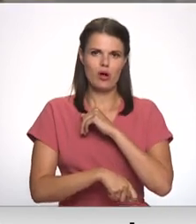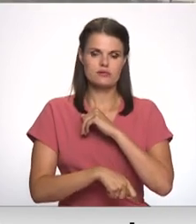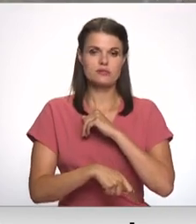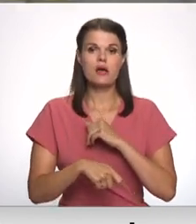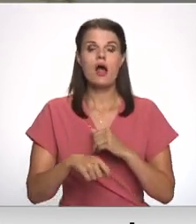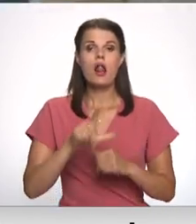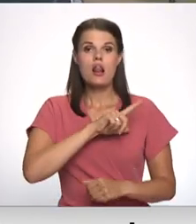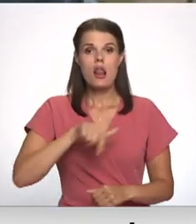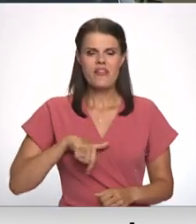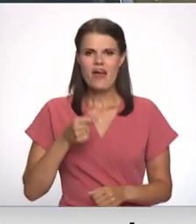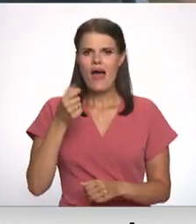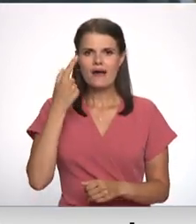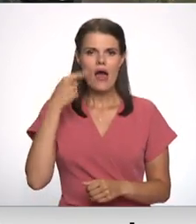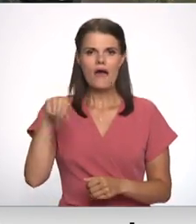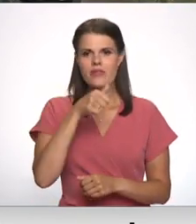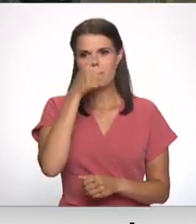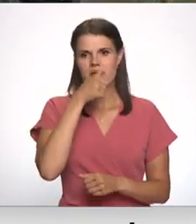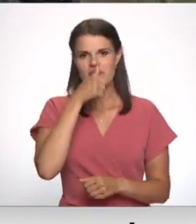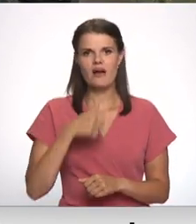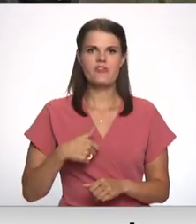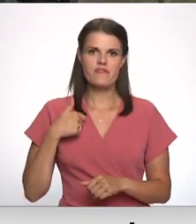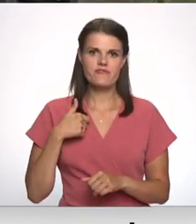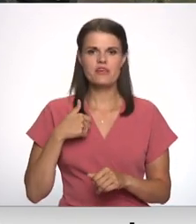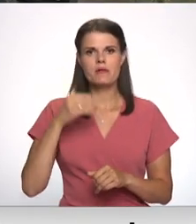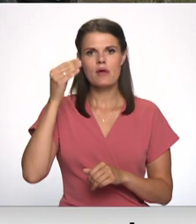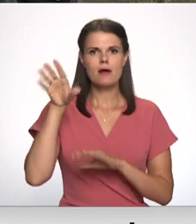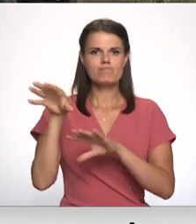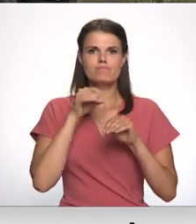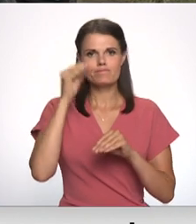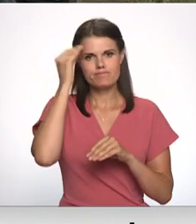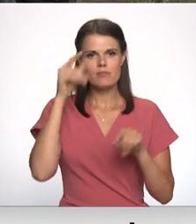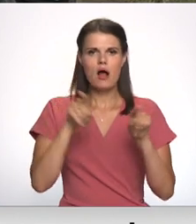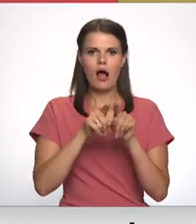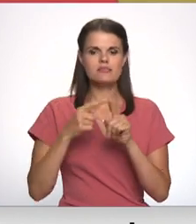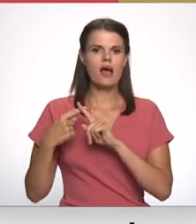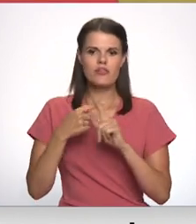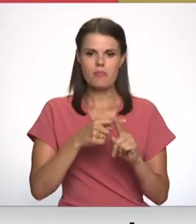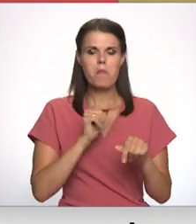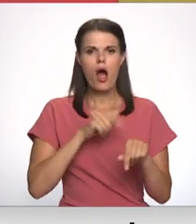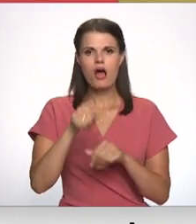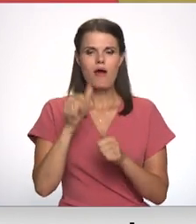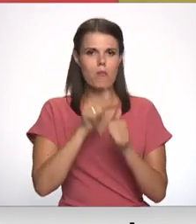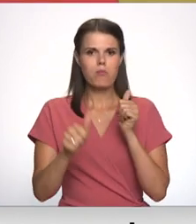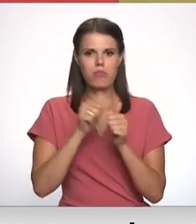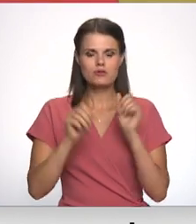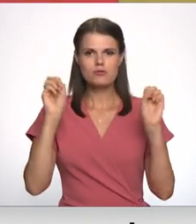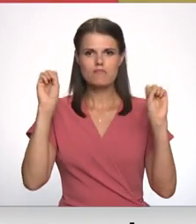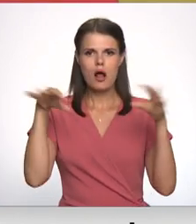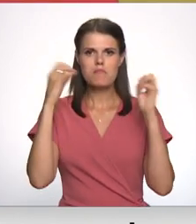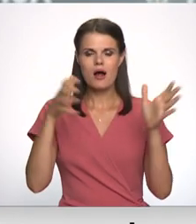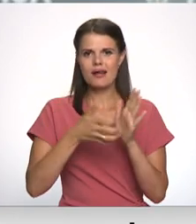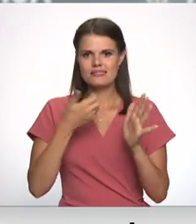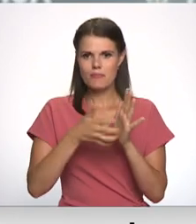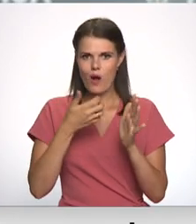policijā. Latvijā reti, kad privātpersons vai uzņēmumi imitē operatīvo transportu. No pārkāpumiem biežākais ir bakuguņu